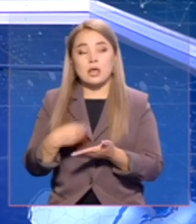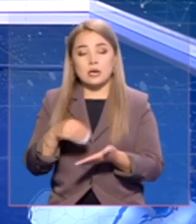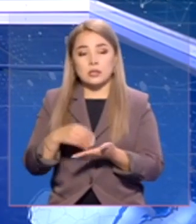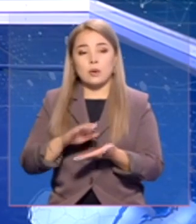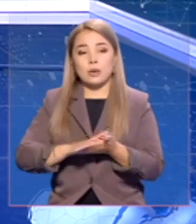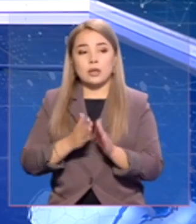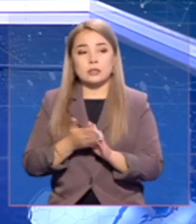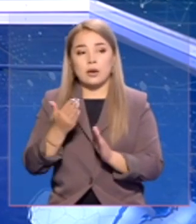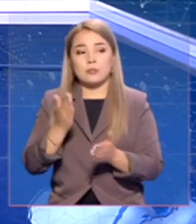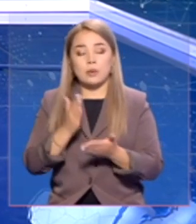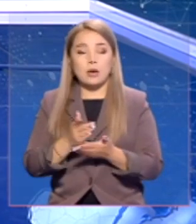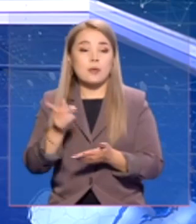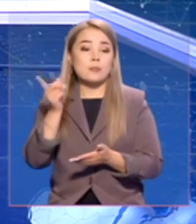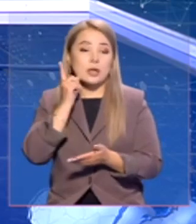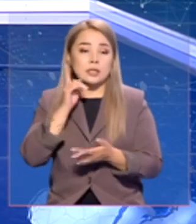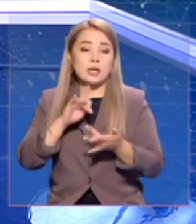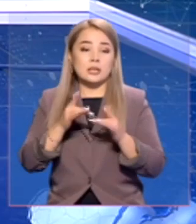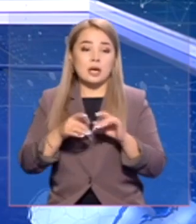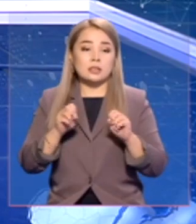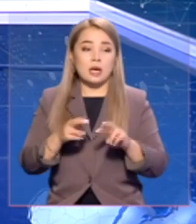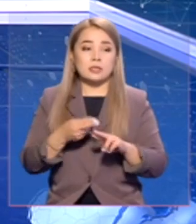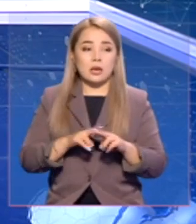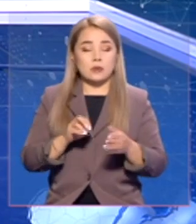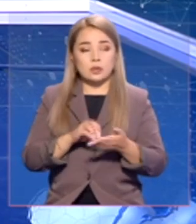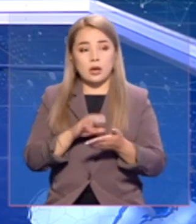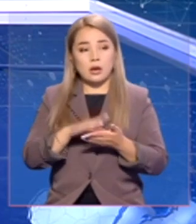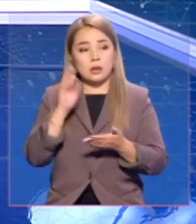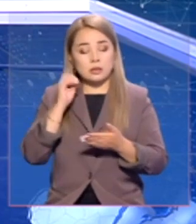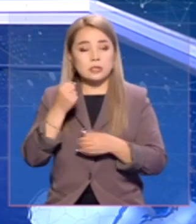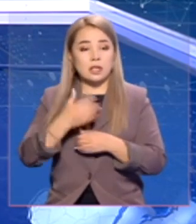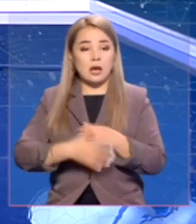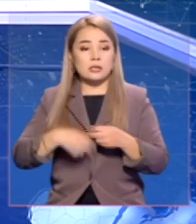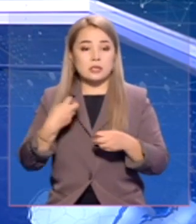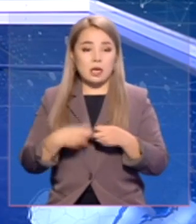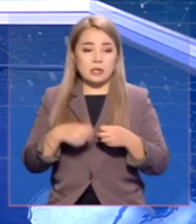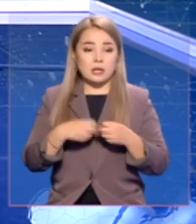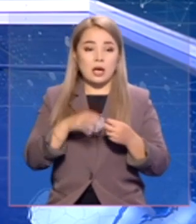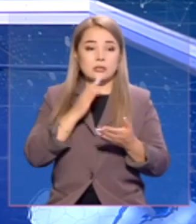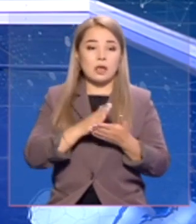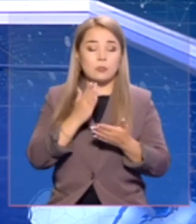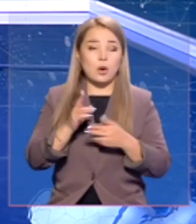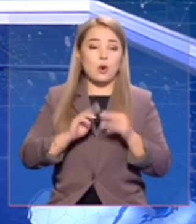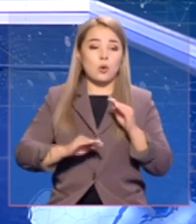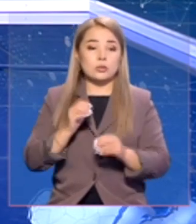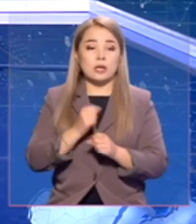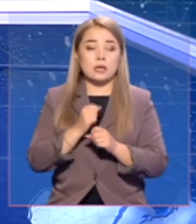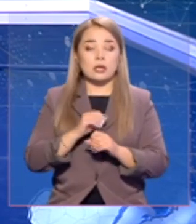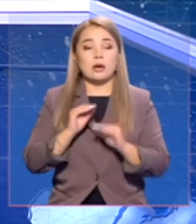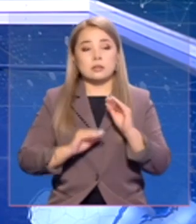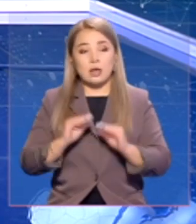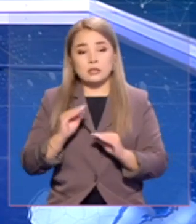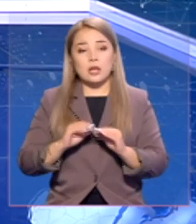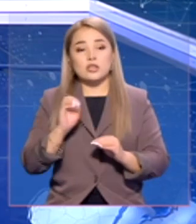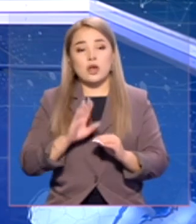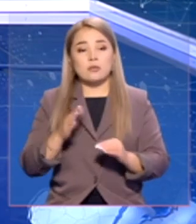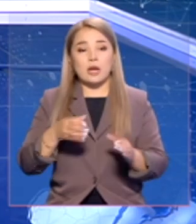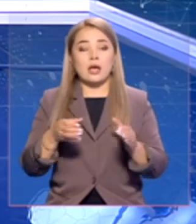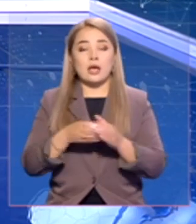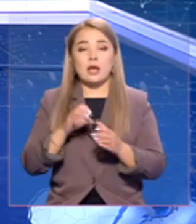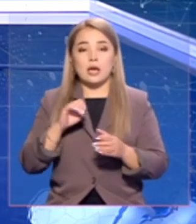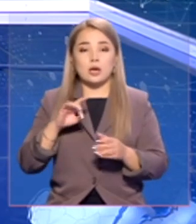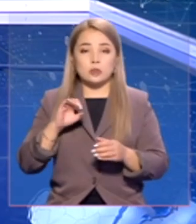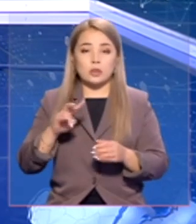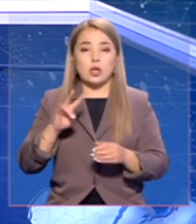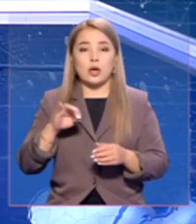мәжбүр. Өйткені мобильді интернетке трафик ұлғайып, станциялар істен шығып жатыр. Құрылғыларды шығаратын еуропалық Ericsson,